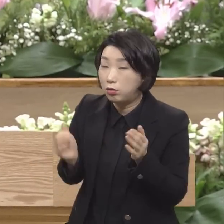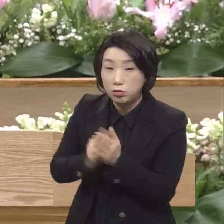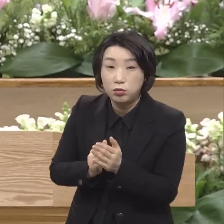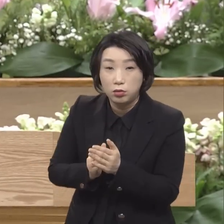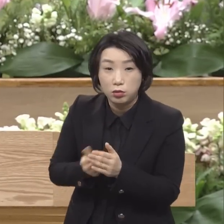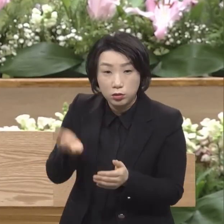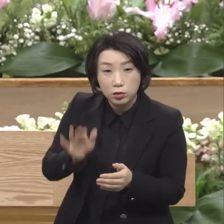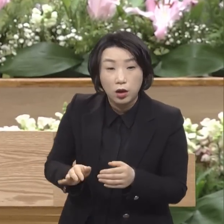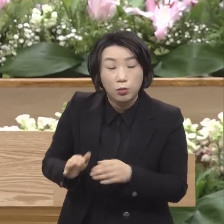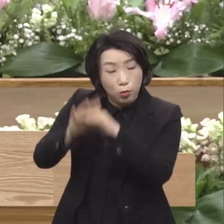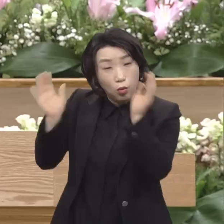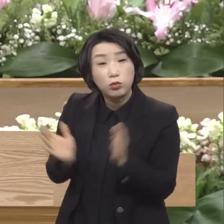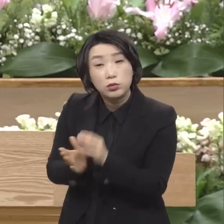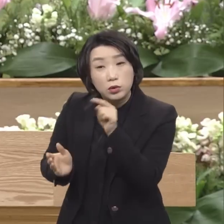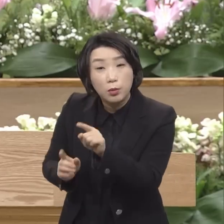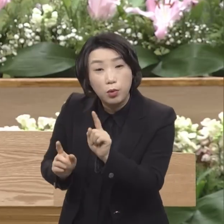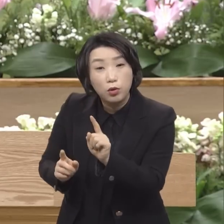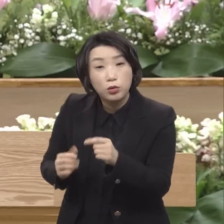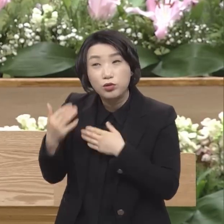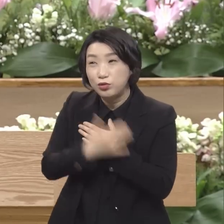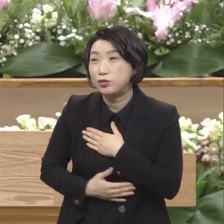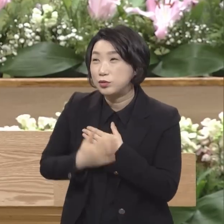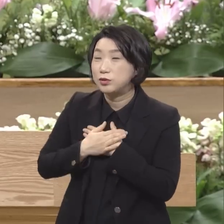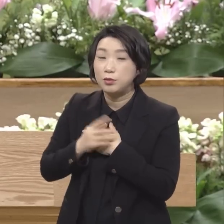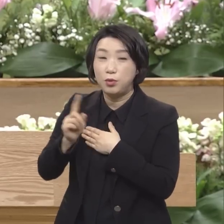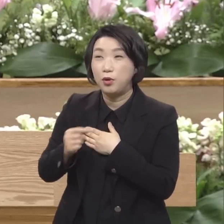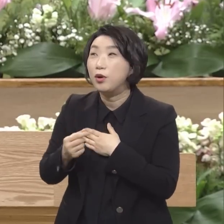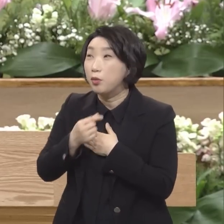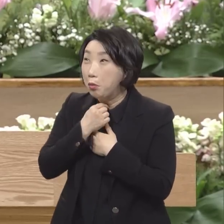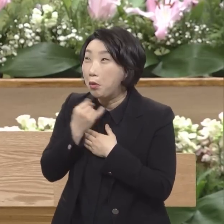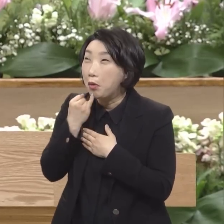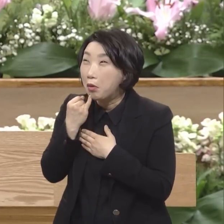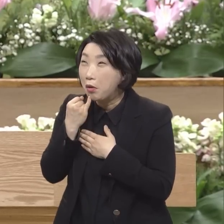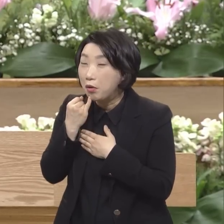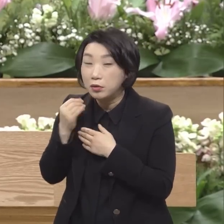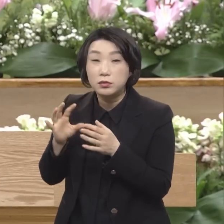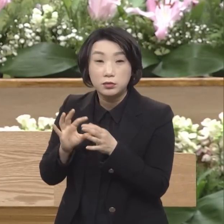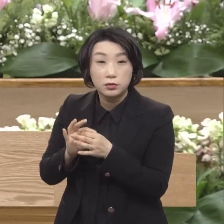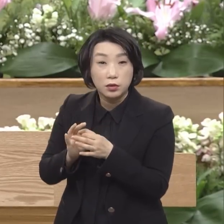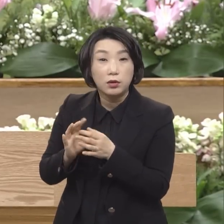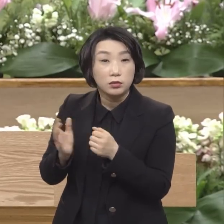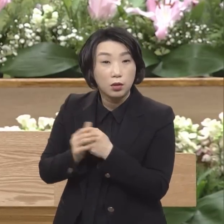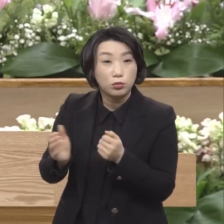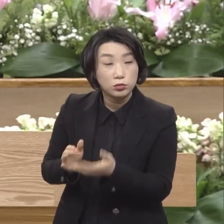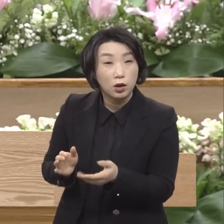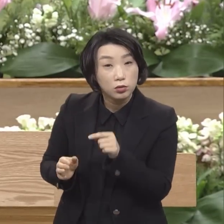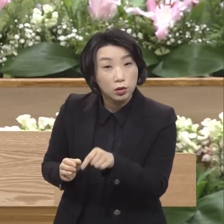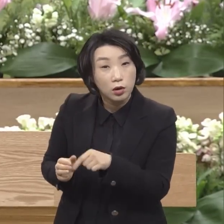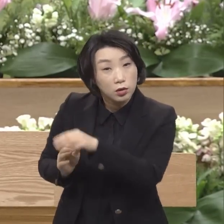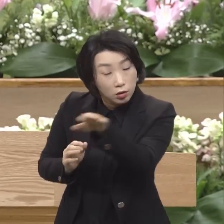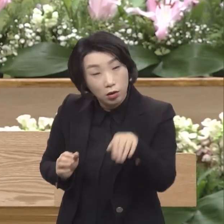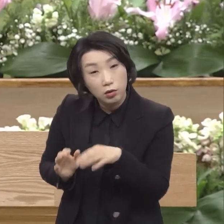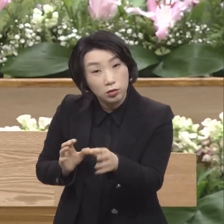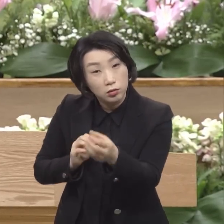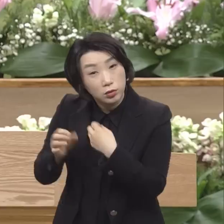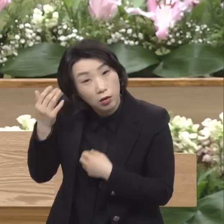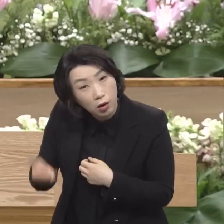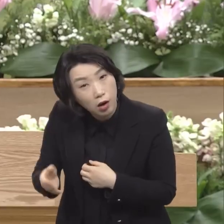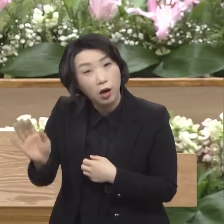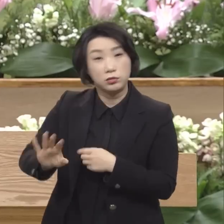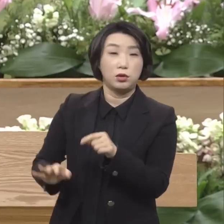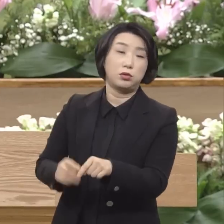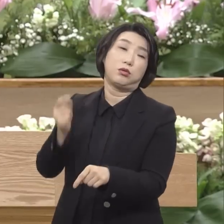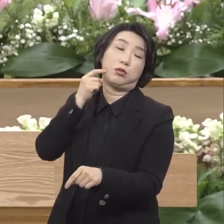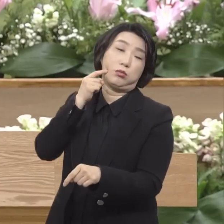받아들여. 그게 다 육신이 달콤하니까 원해서 받아들이는 거야. 근데 실상 이루어지느냐? 아니거든. 그건